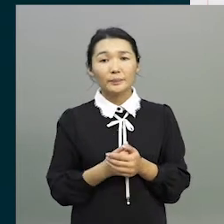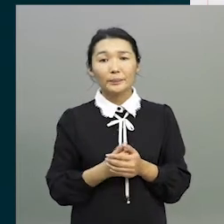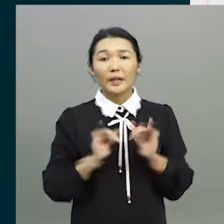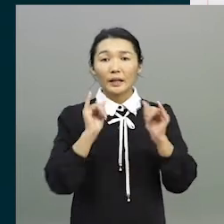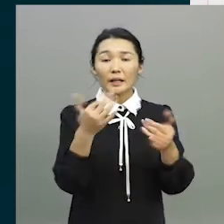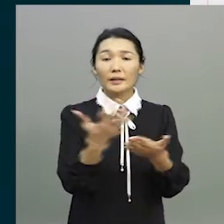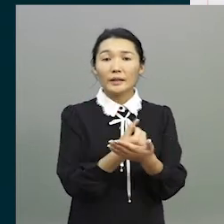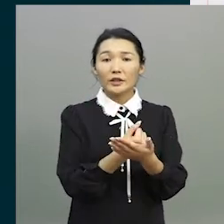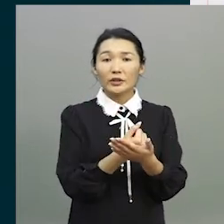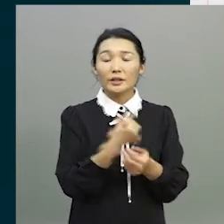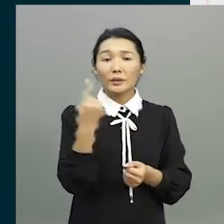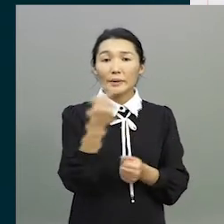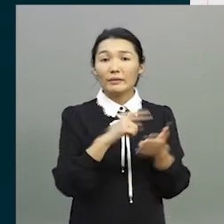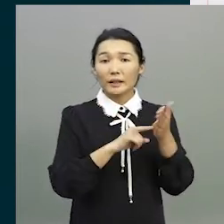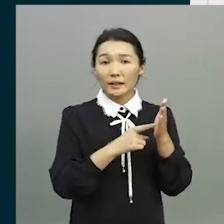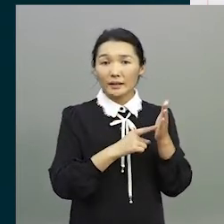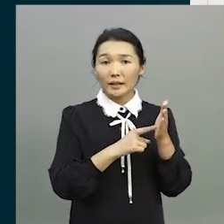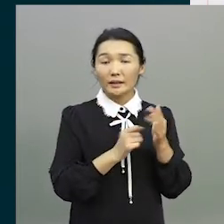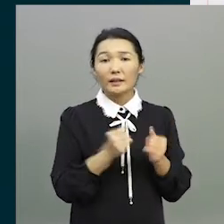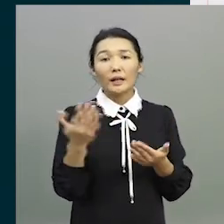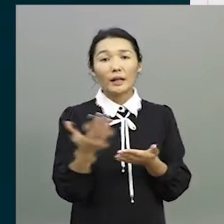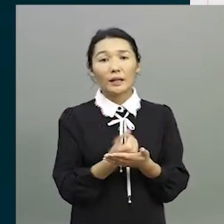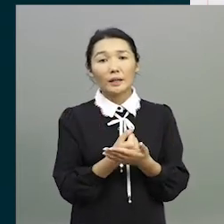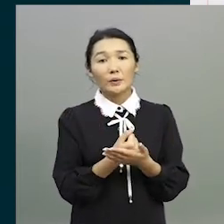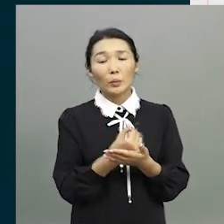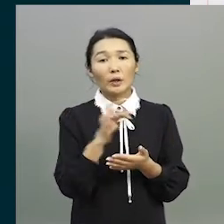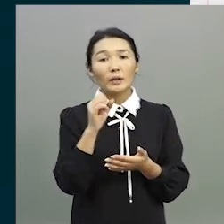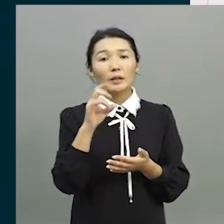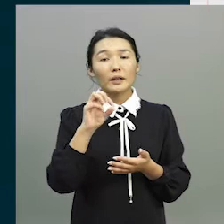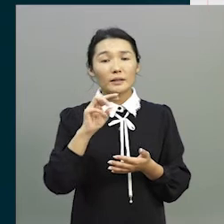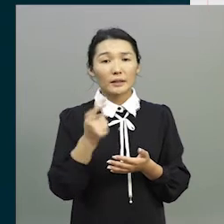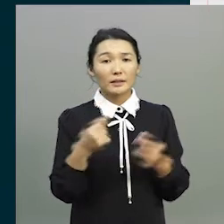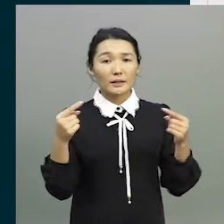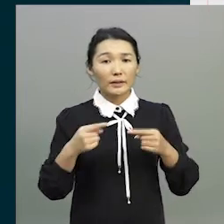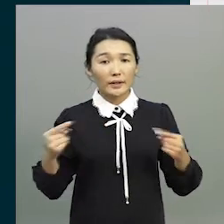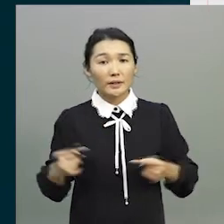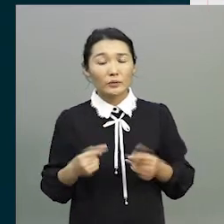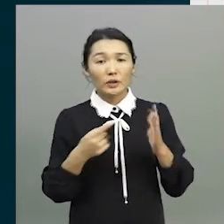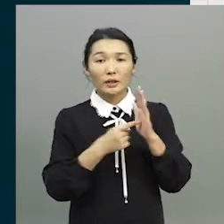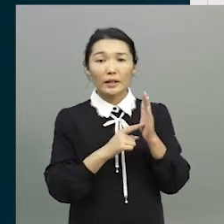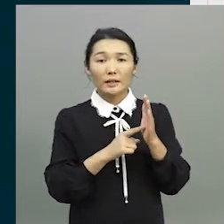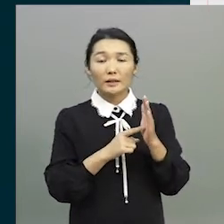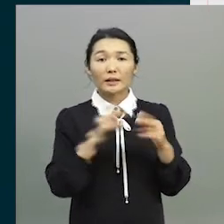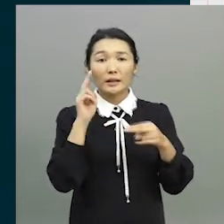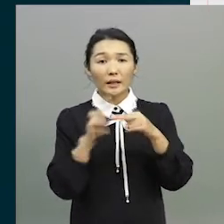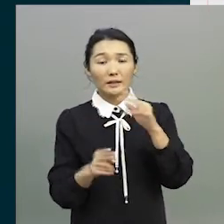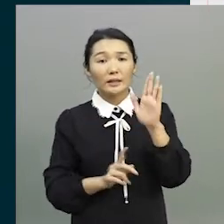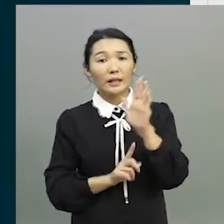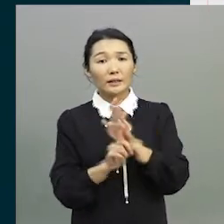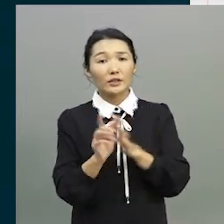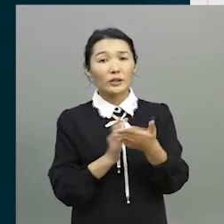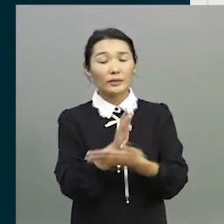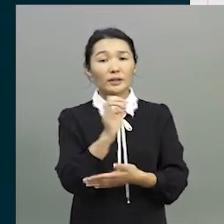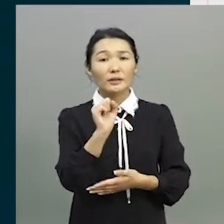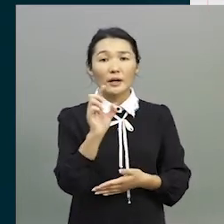нахождения 1 координат и найдем разность соответствующих korn от точек конца и начала вектора